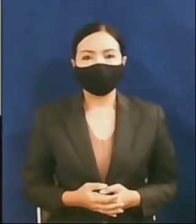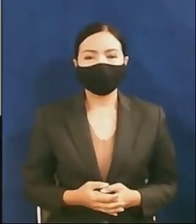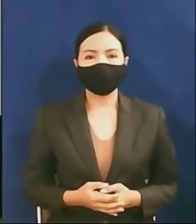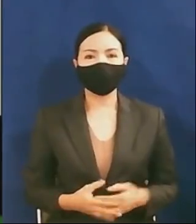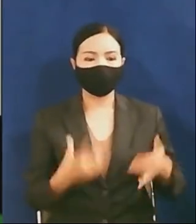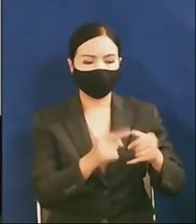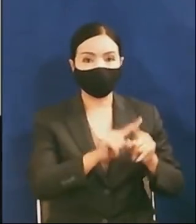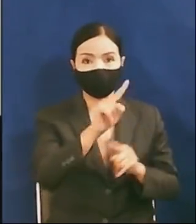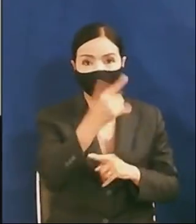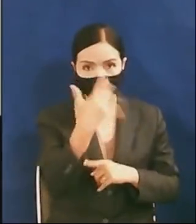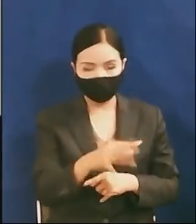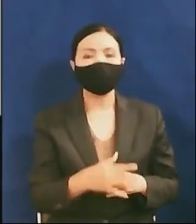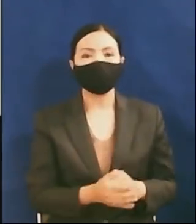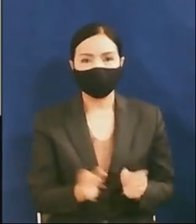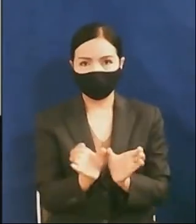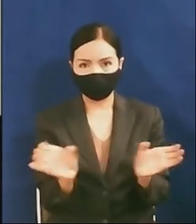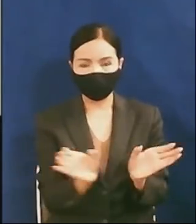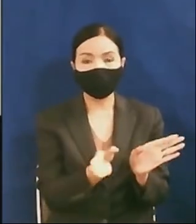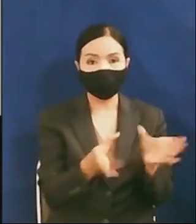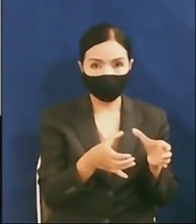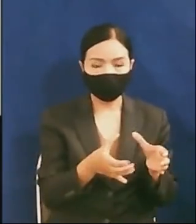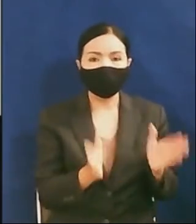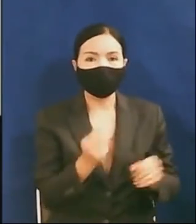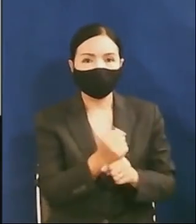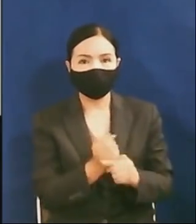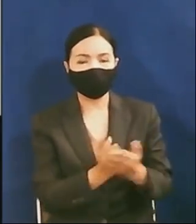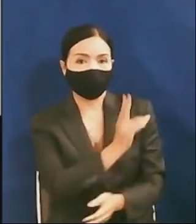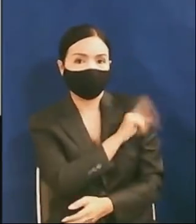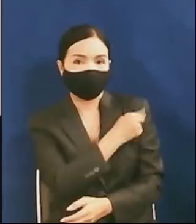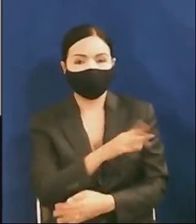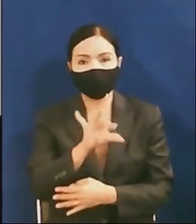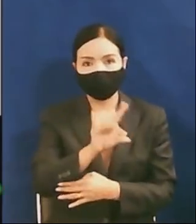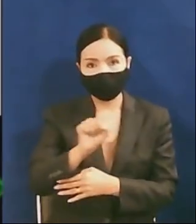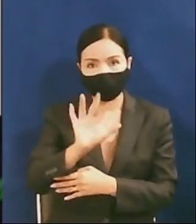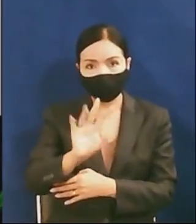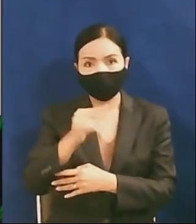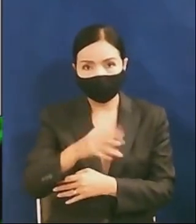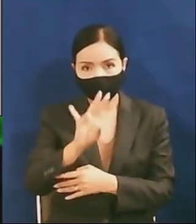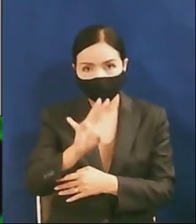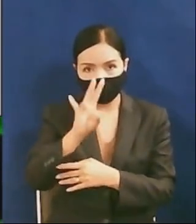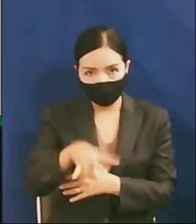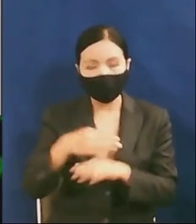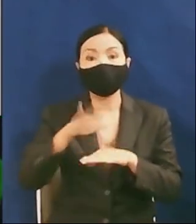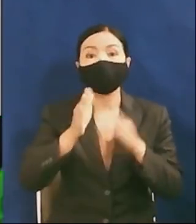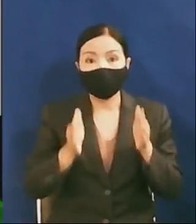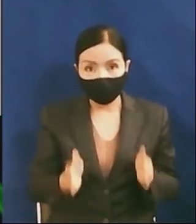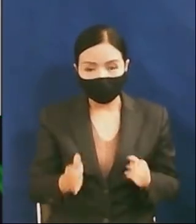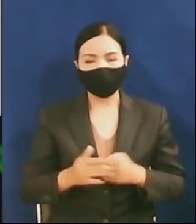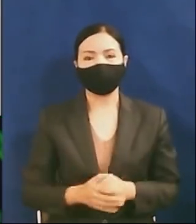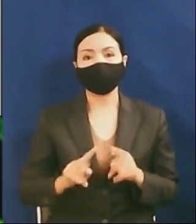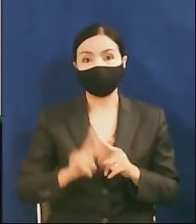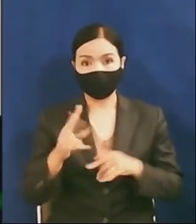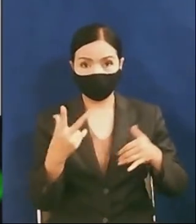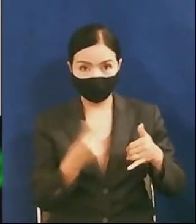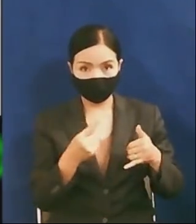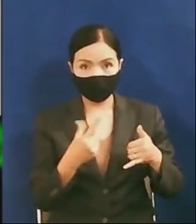ที่1นะครับก็แยกเป็นกลุ่มนะครับบุคลากรการแพทย์ฉีดไป 857,000 กว่ารายนะครับเข็มที่